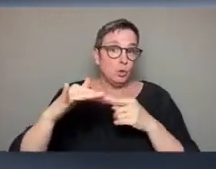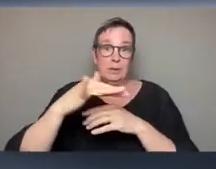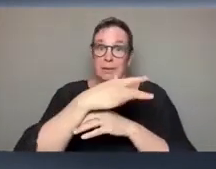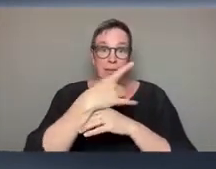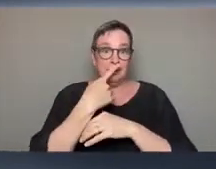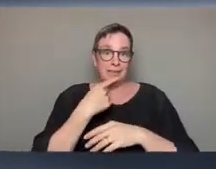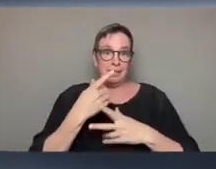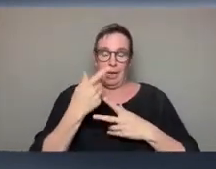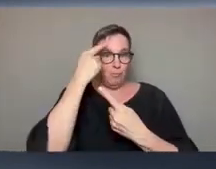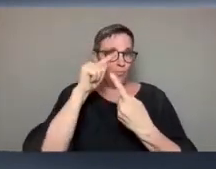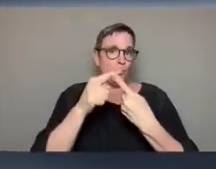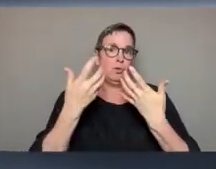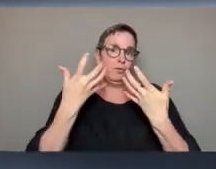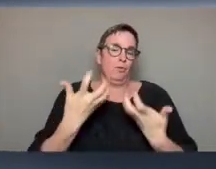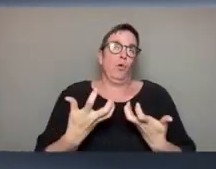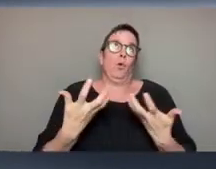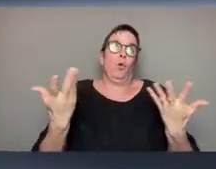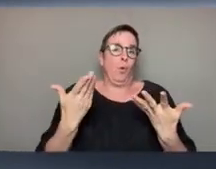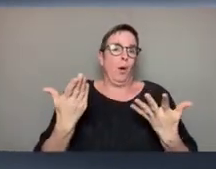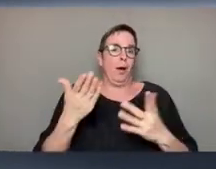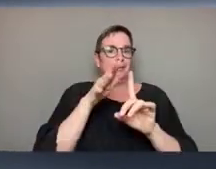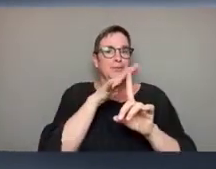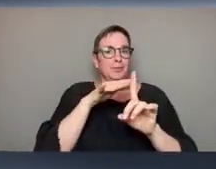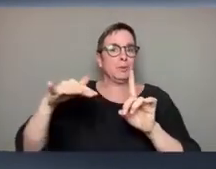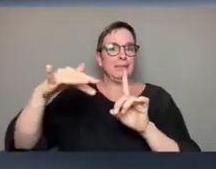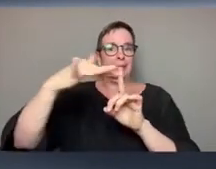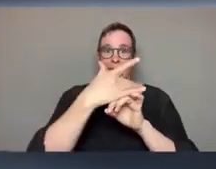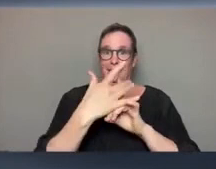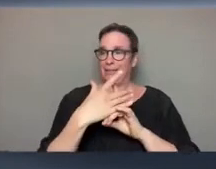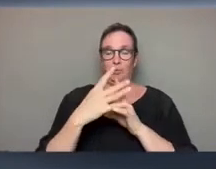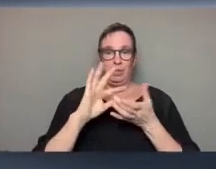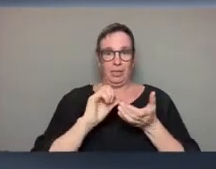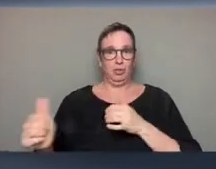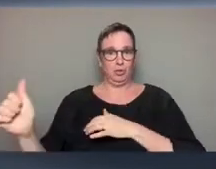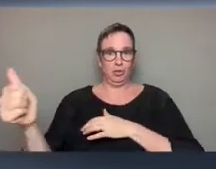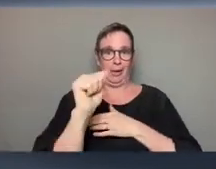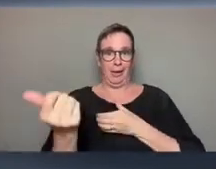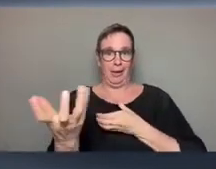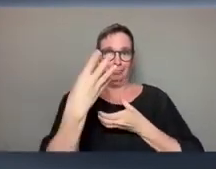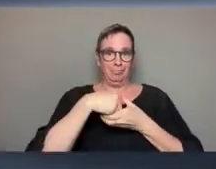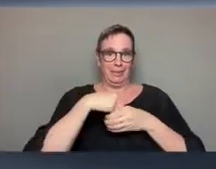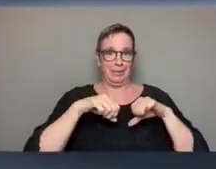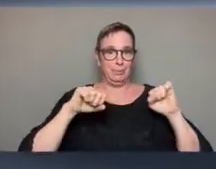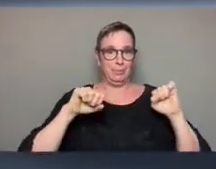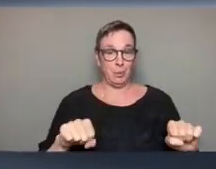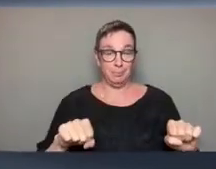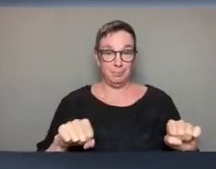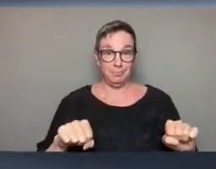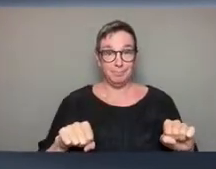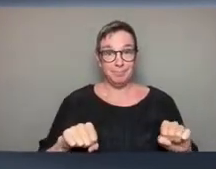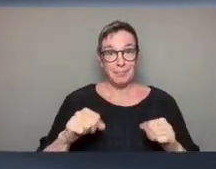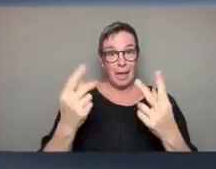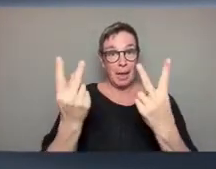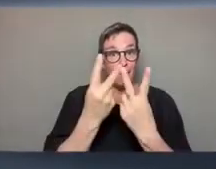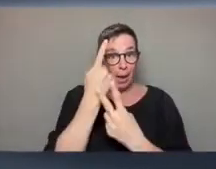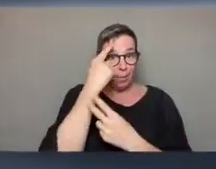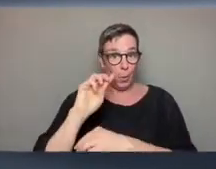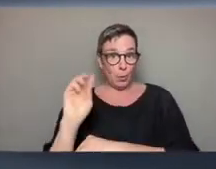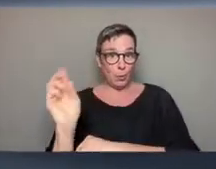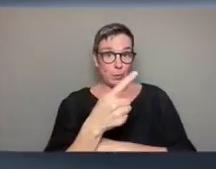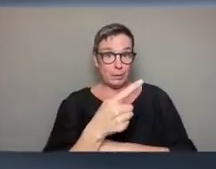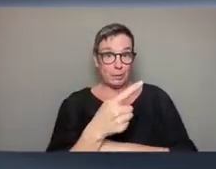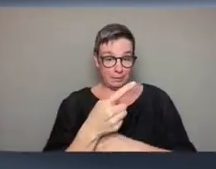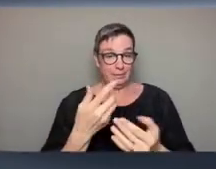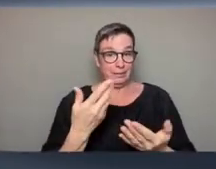société plus juste, plus inclusive et dans laquelle tout le monde a ses opportunités. Le projet Parc pour toutes et tous, c'est